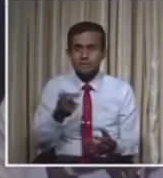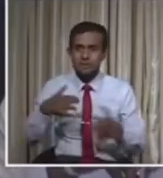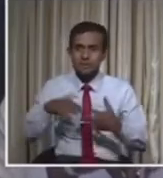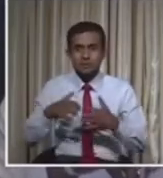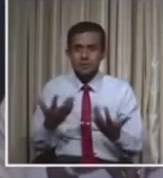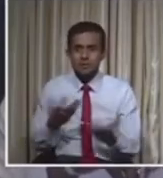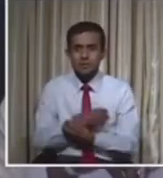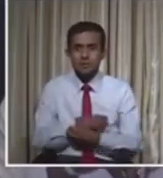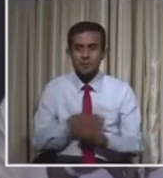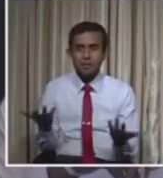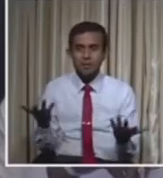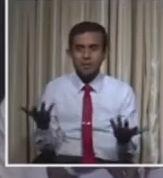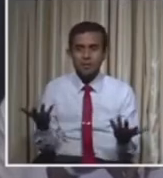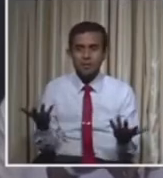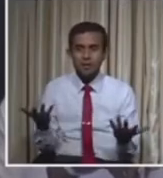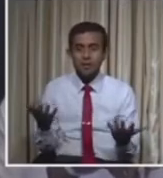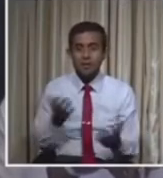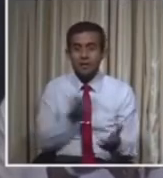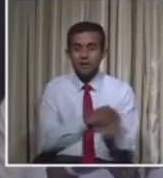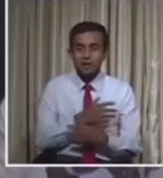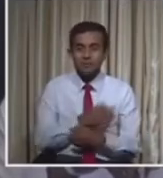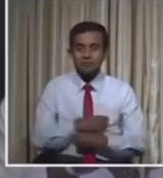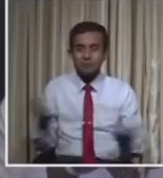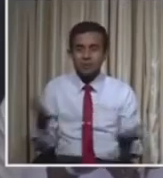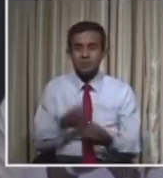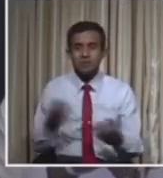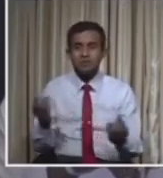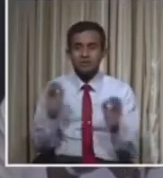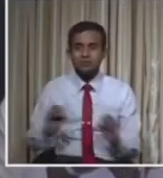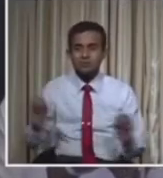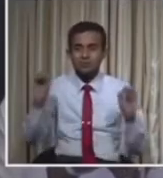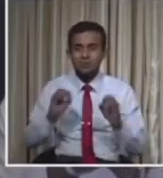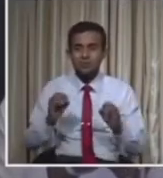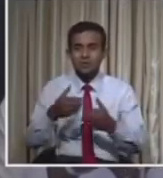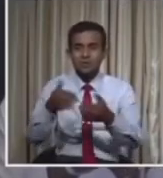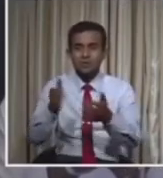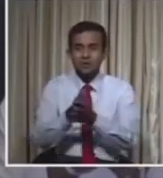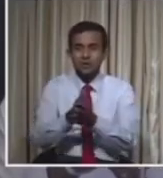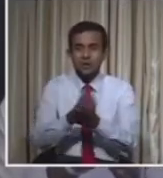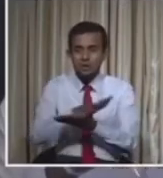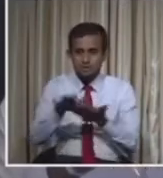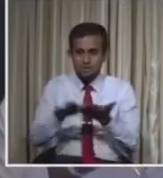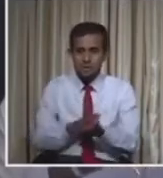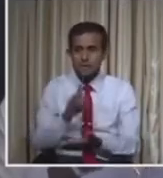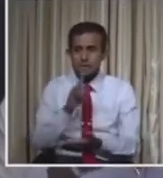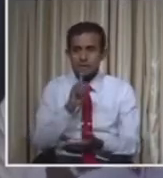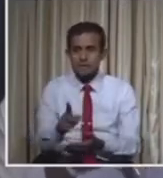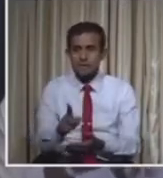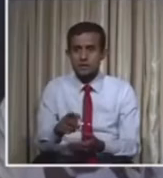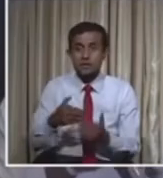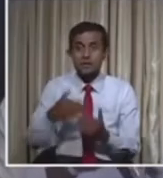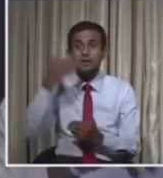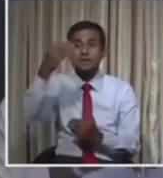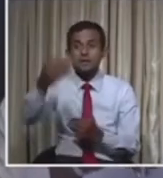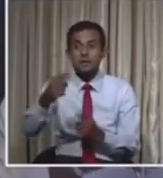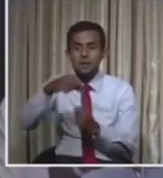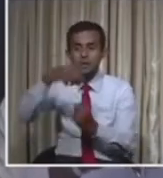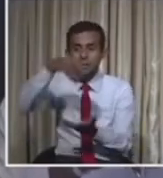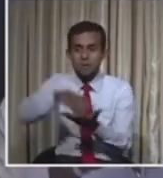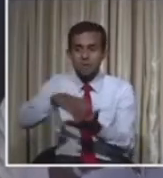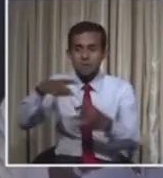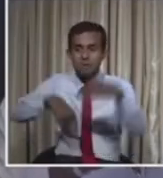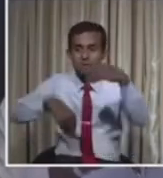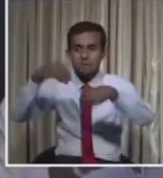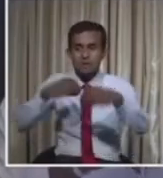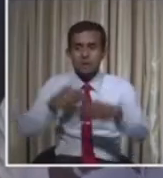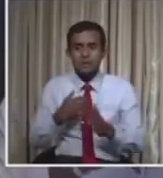රෙදි ගලවනවනේ රෙදි ගලවලා ගලවන්න දෙයක් නැතුව තමුන්නාසල පැහැදිලිව කියන්නම් ඊළඟට එන පළාත් පාලන මැතිවරණයට